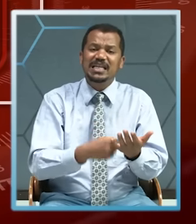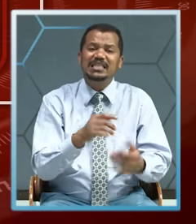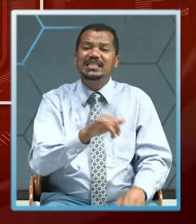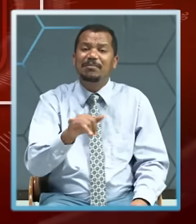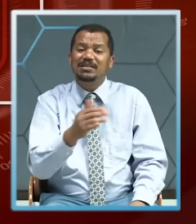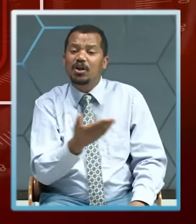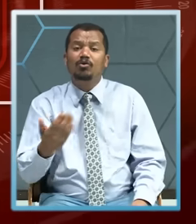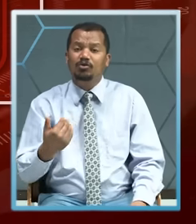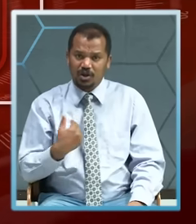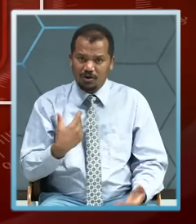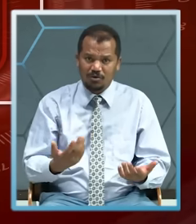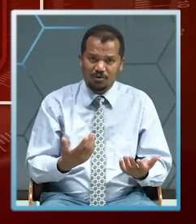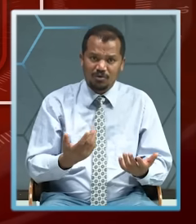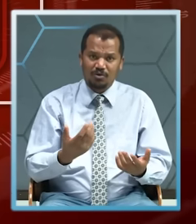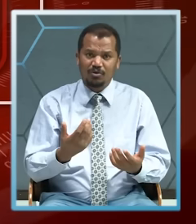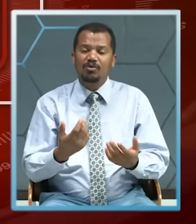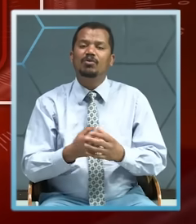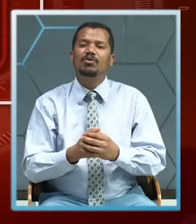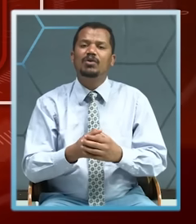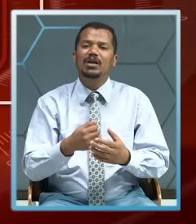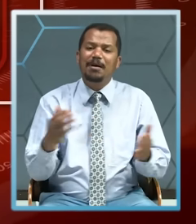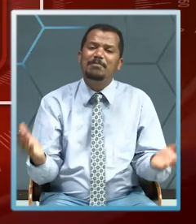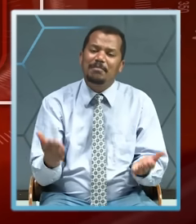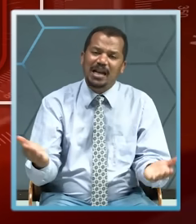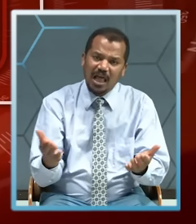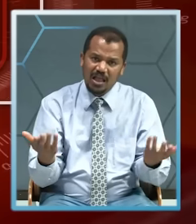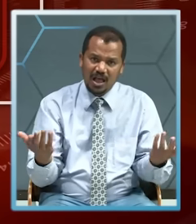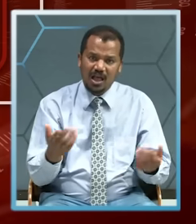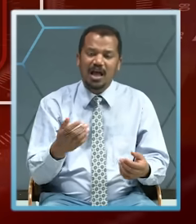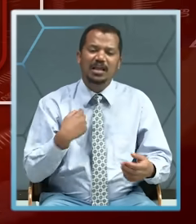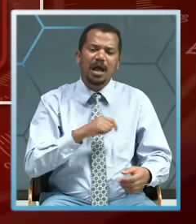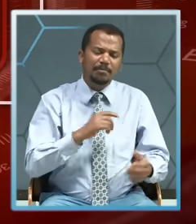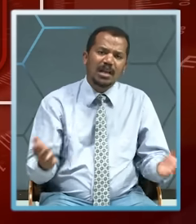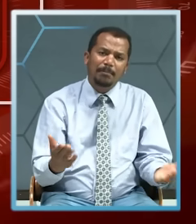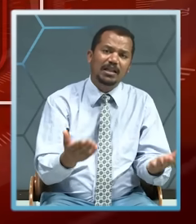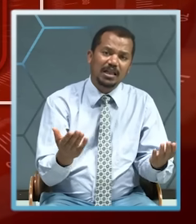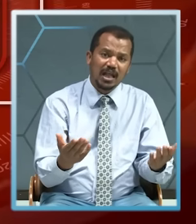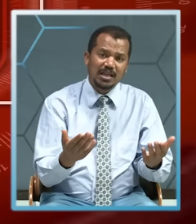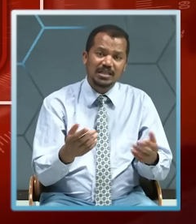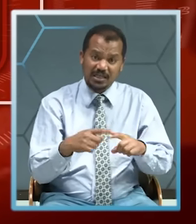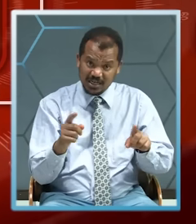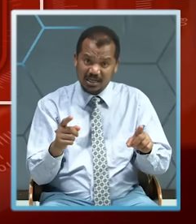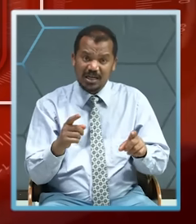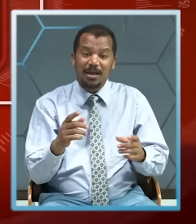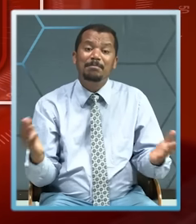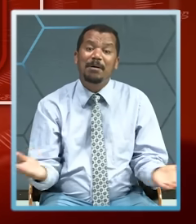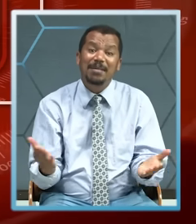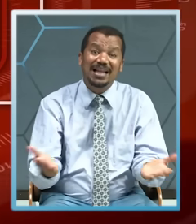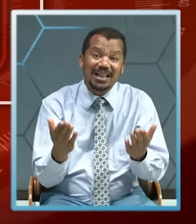ግጭ እንደዚህ አይነት ነገሮች አለ። ኢትዮጵያዊነት መገለጫ ነው፣ የሚበረታታም ነው፣ እናበረታታለን።